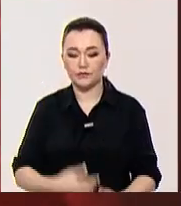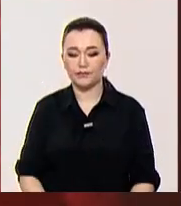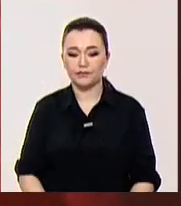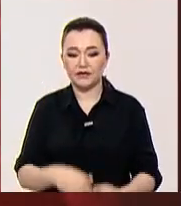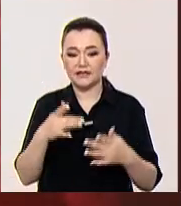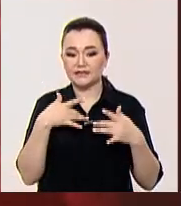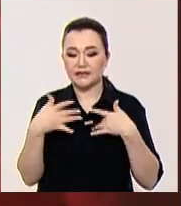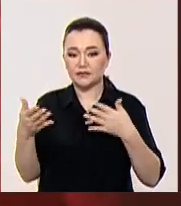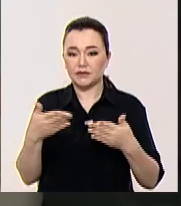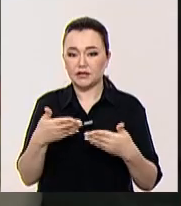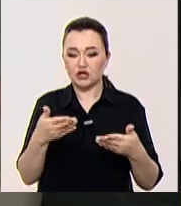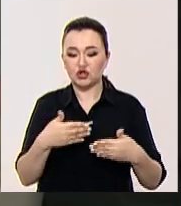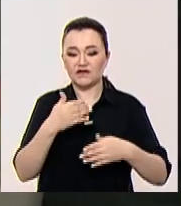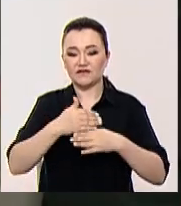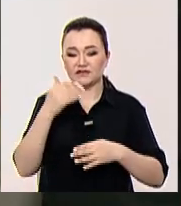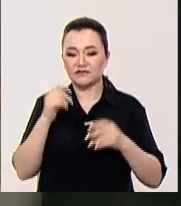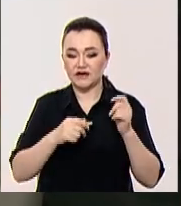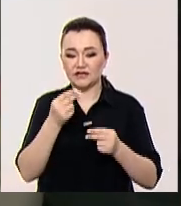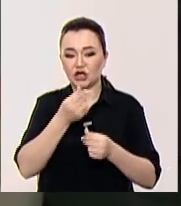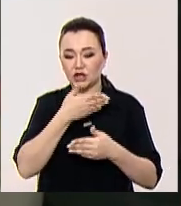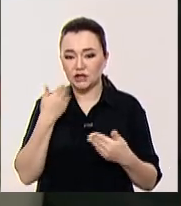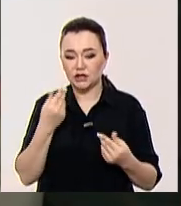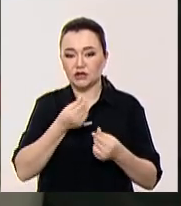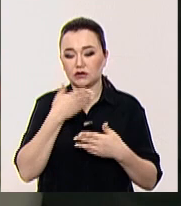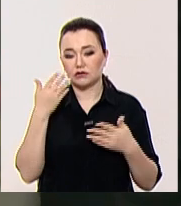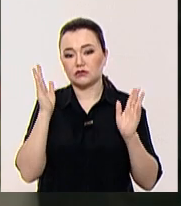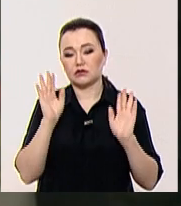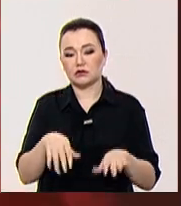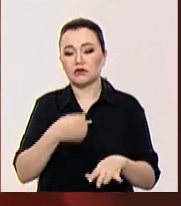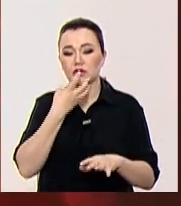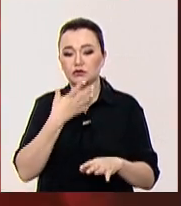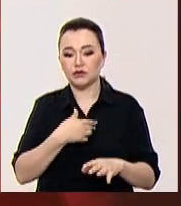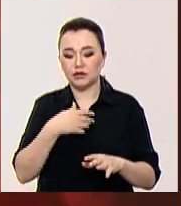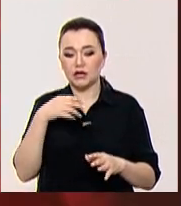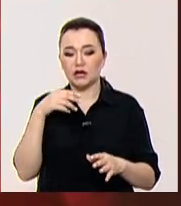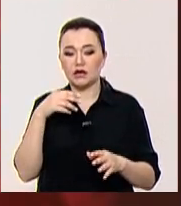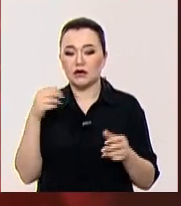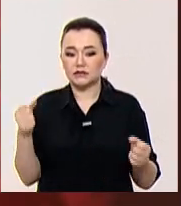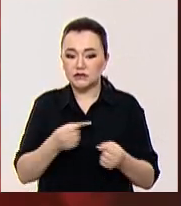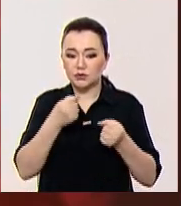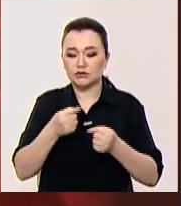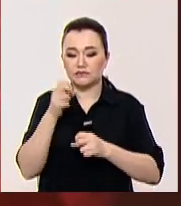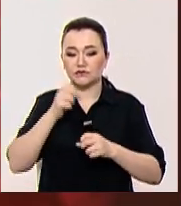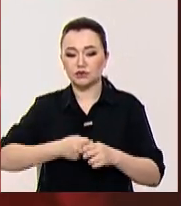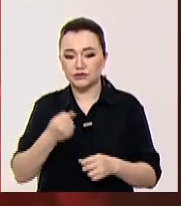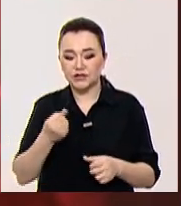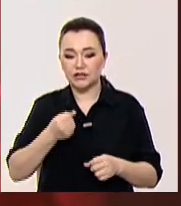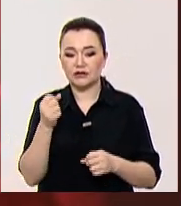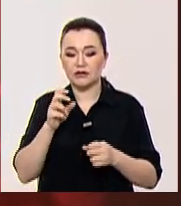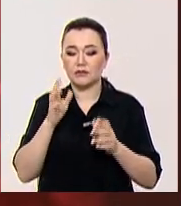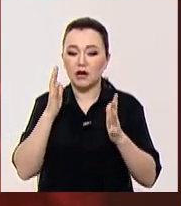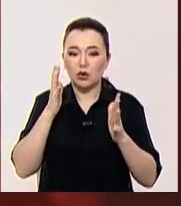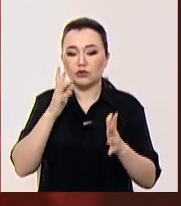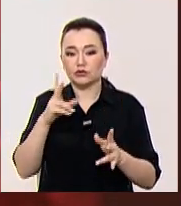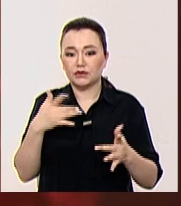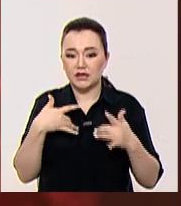Театр приглашают на фестиваль. Нет, денег нет. Ладно, хорошо, я нахожу спонсоров, друзей, поклонников